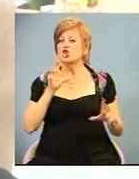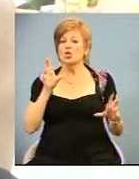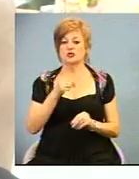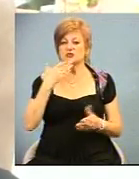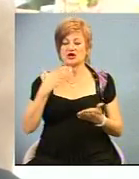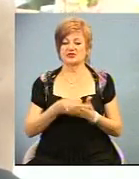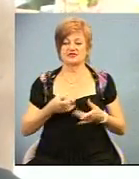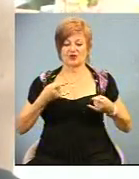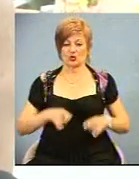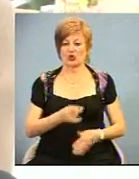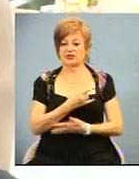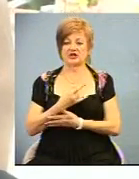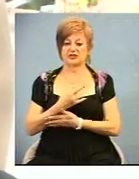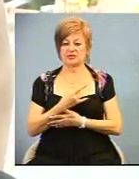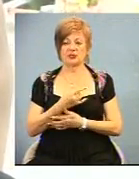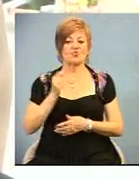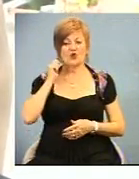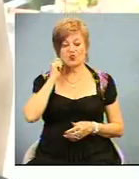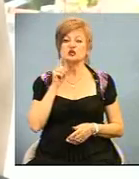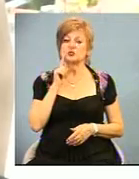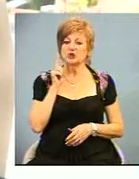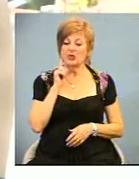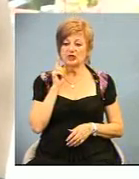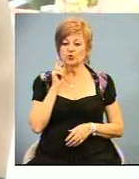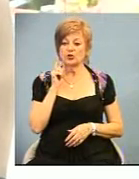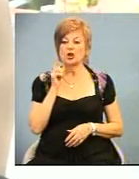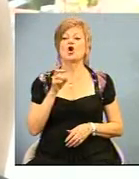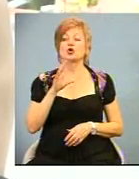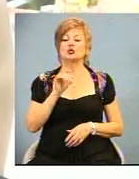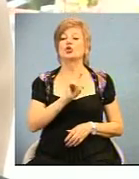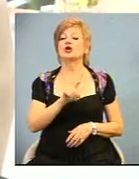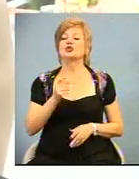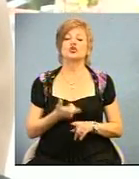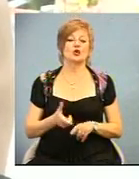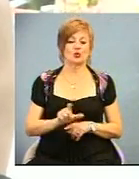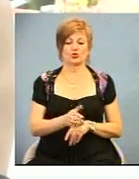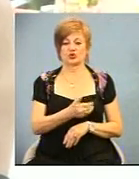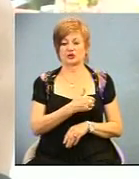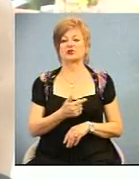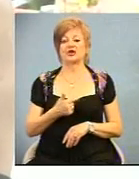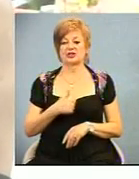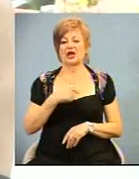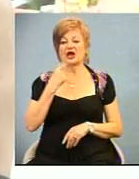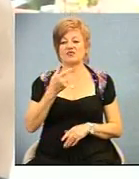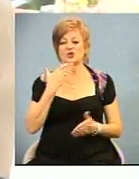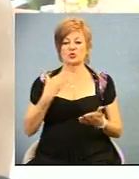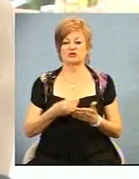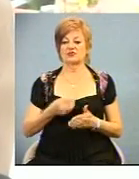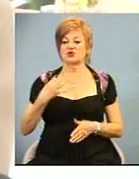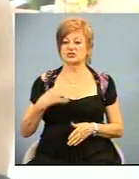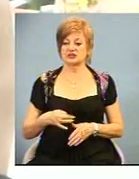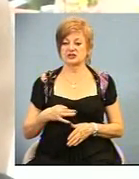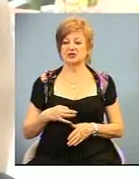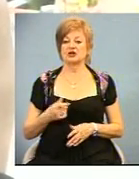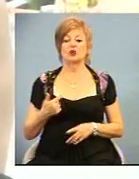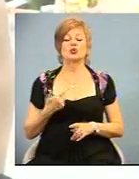родить своих детей в силу возраста. Но они очень хотели. Я конкретно говорю за своего сына. Он